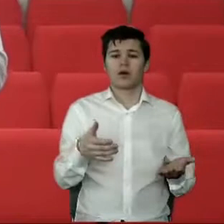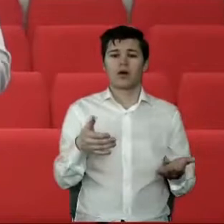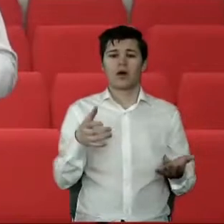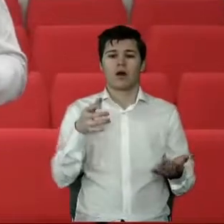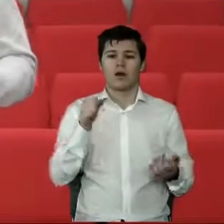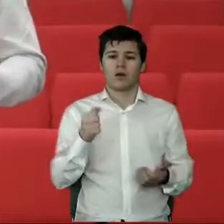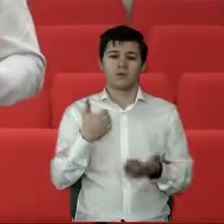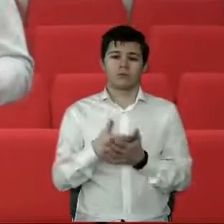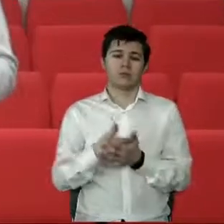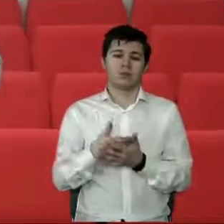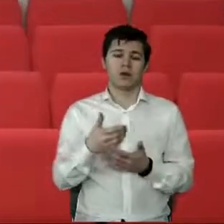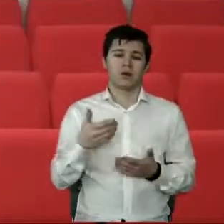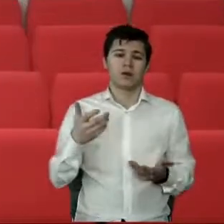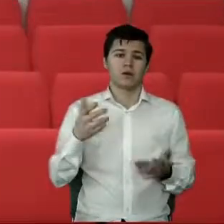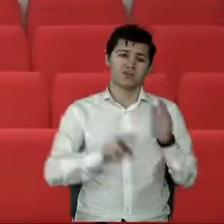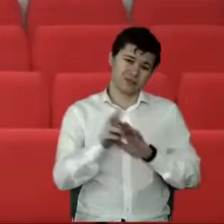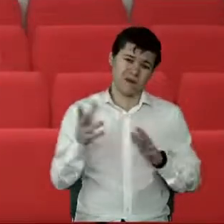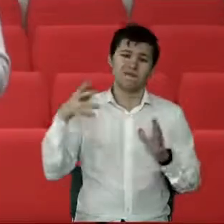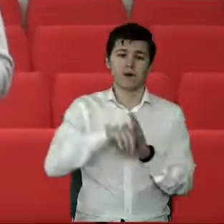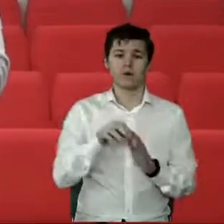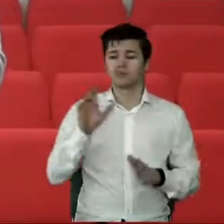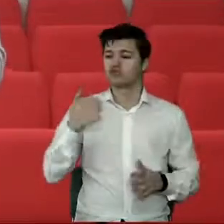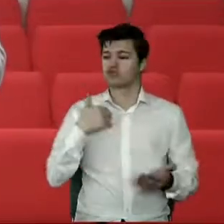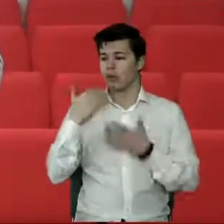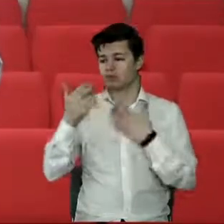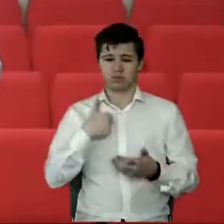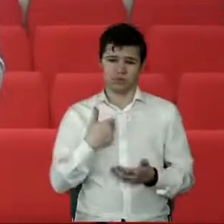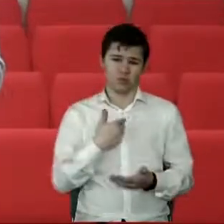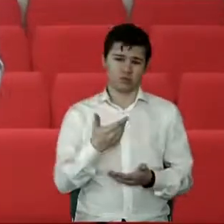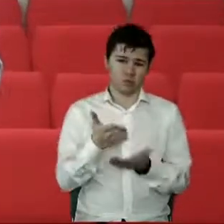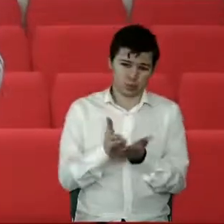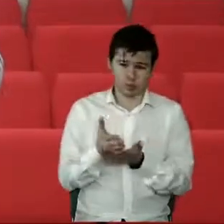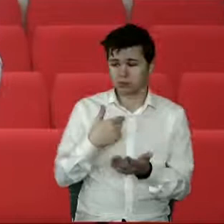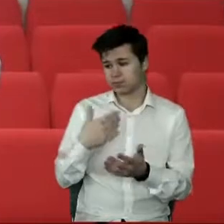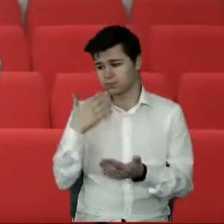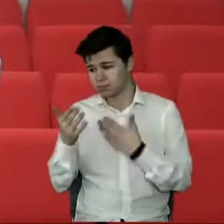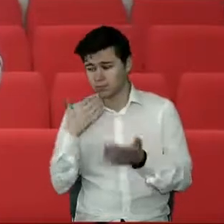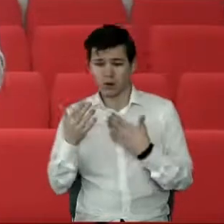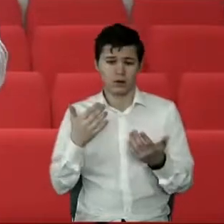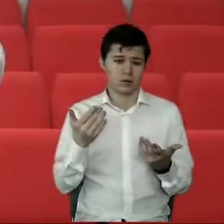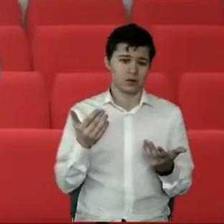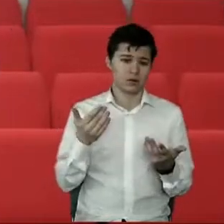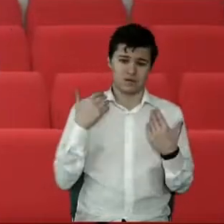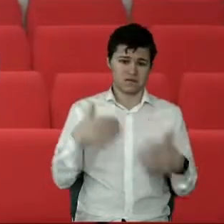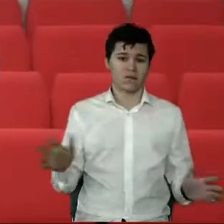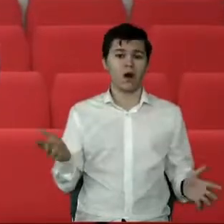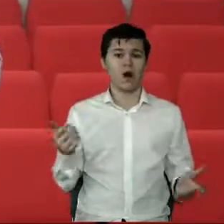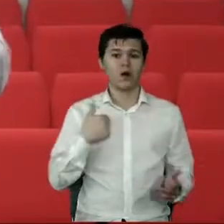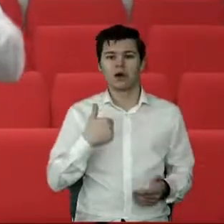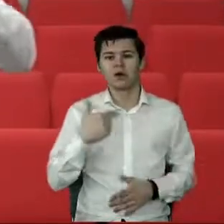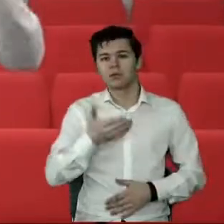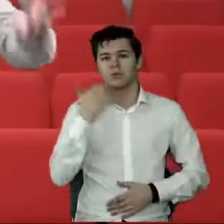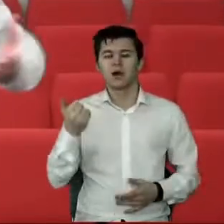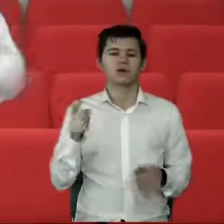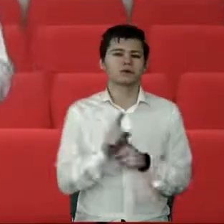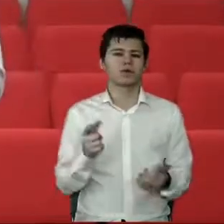жизнь. Я не какой-то чиновник, я не какой-то политик, я не какой-то влиятельный человек. Я обычный человек. Не какой-то инфлюенсер, знаете, который